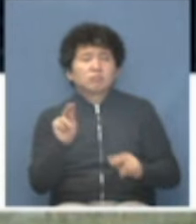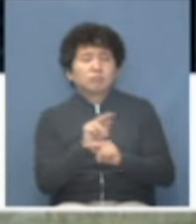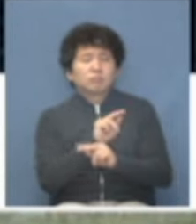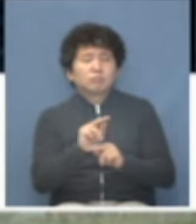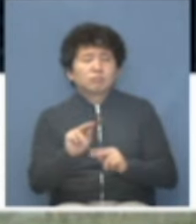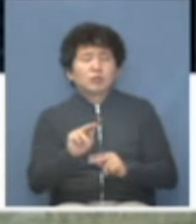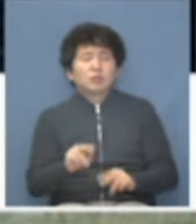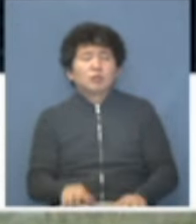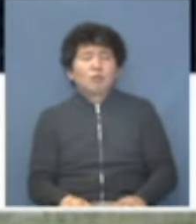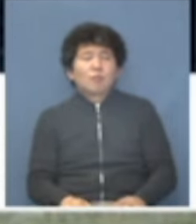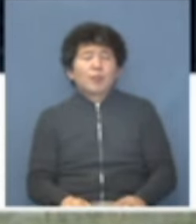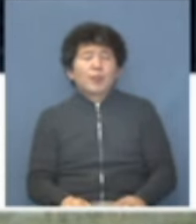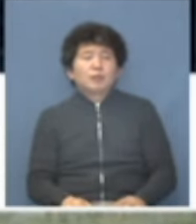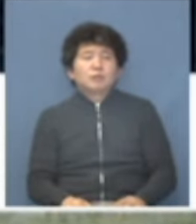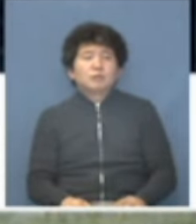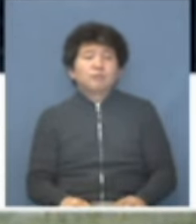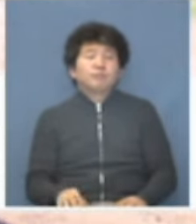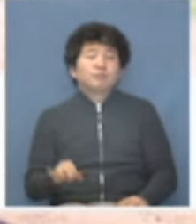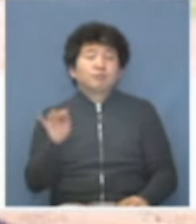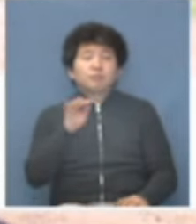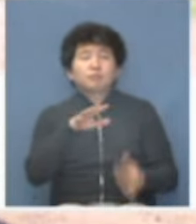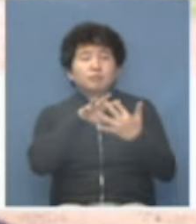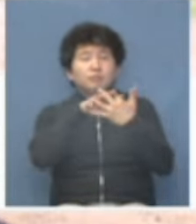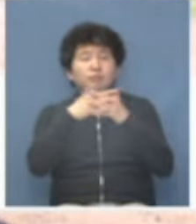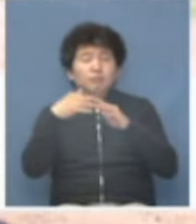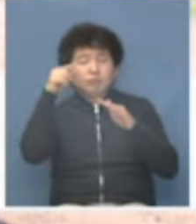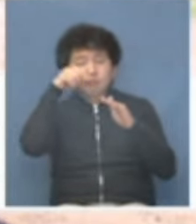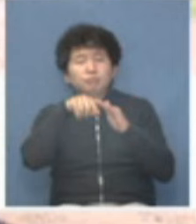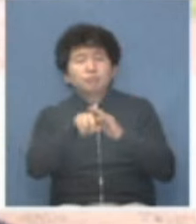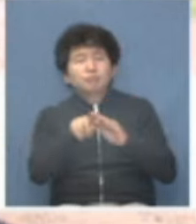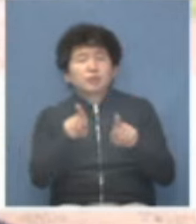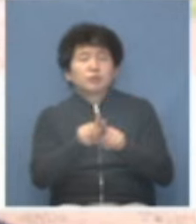проведен ремонт внутри поселковых дорог.